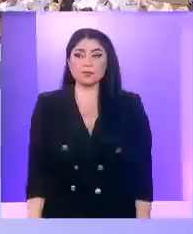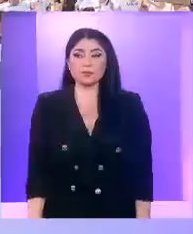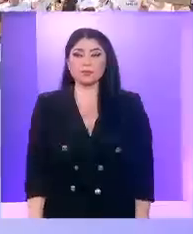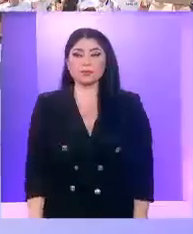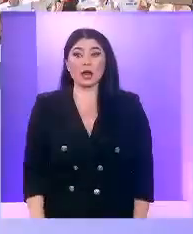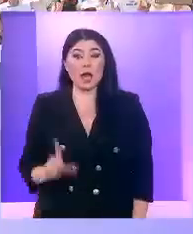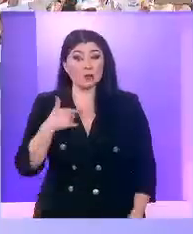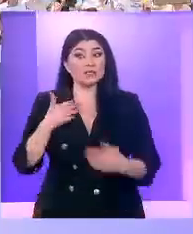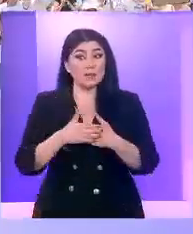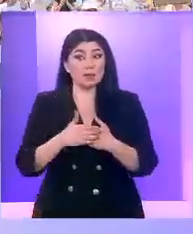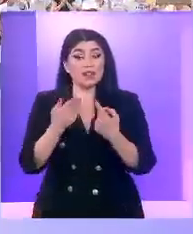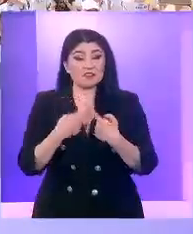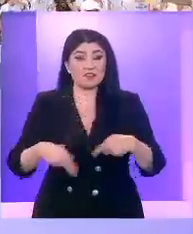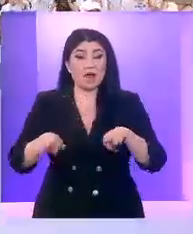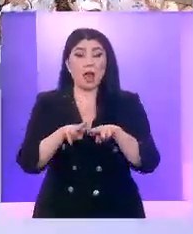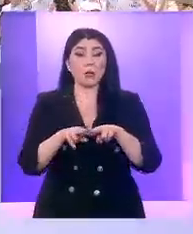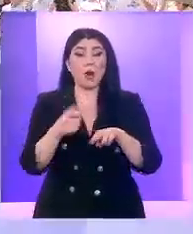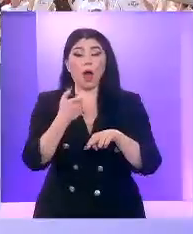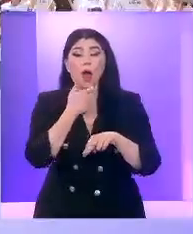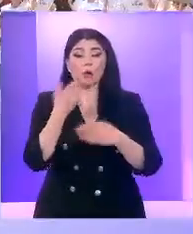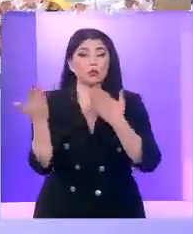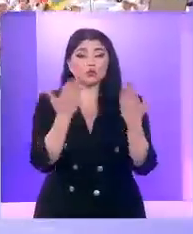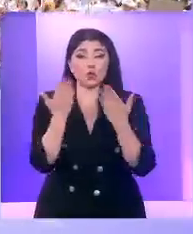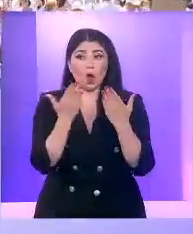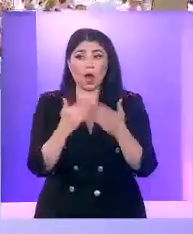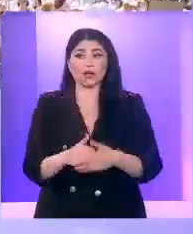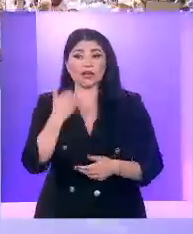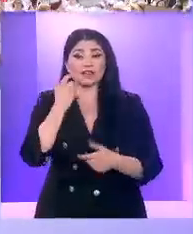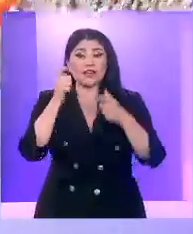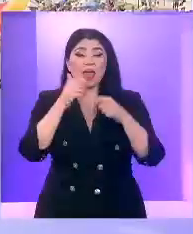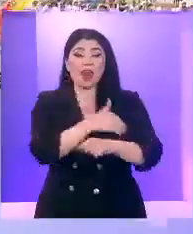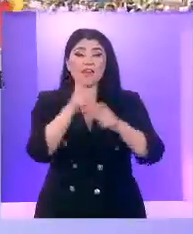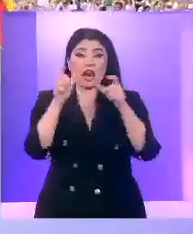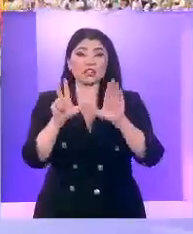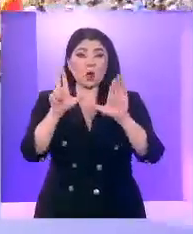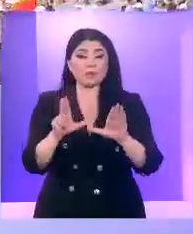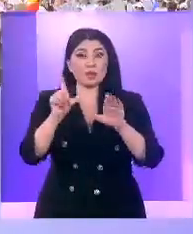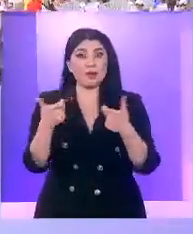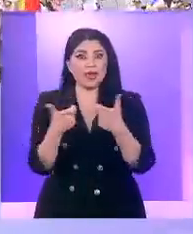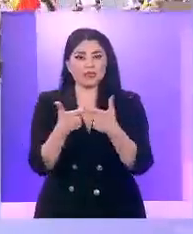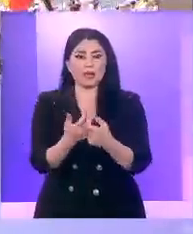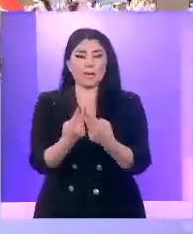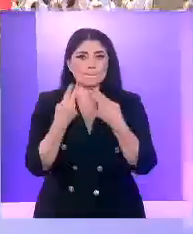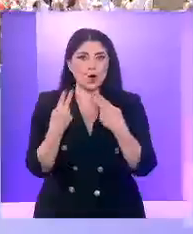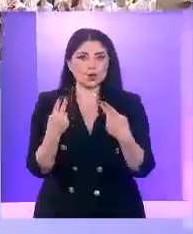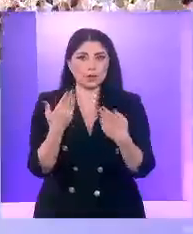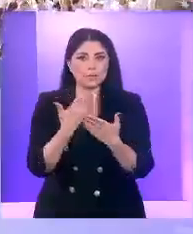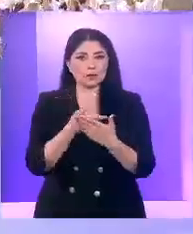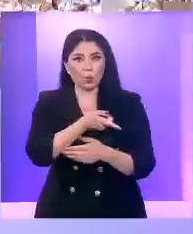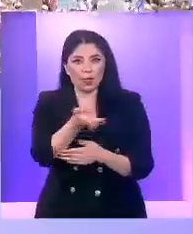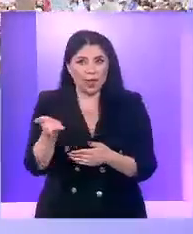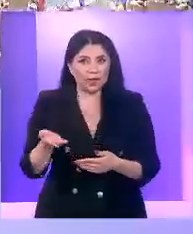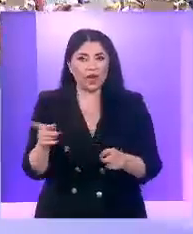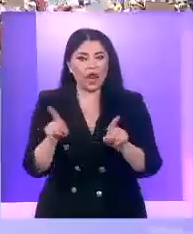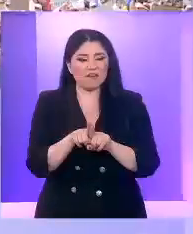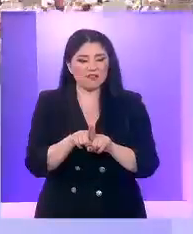să ne apropiem de sfârșitul anului școlar, când elevii de clasa 8-a trebuie să susțină un examen important pentru ei.